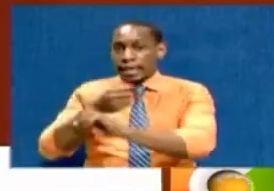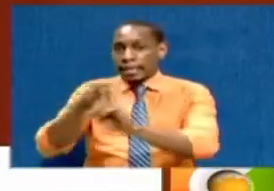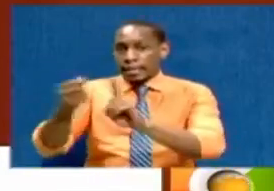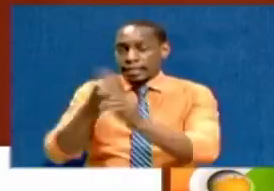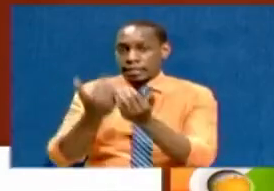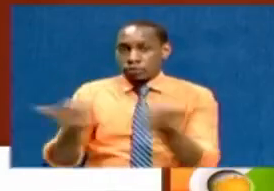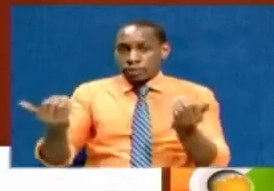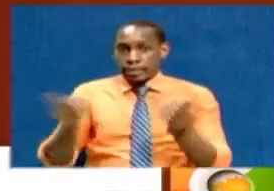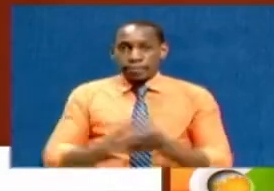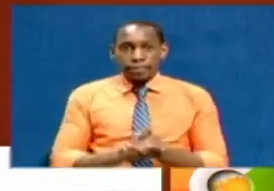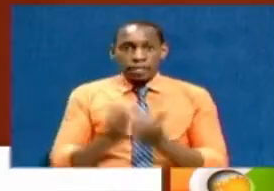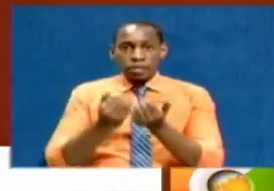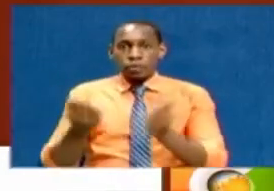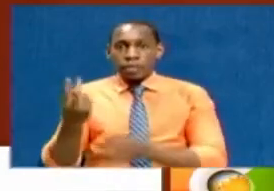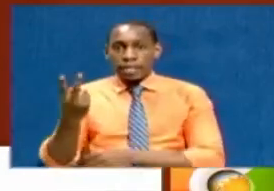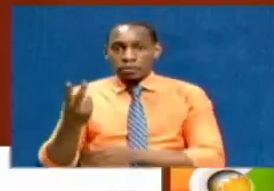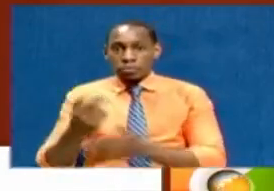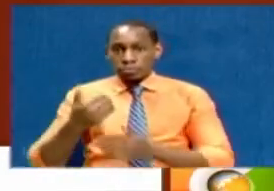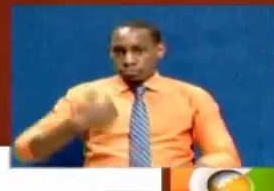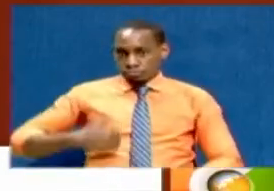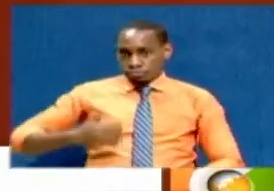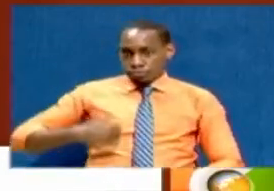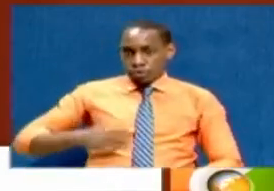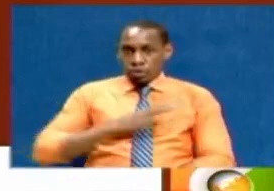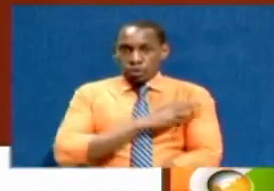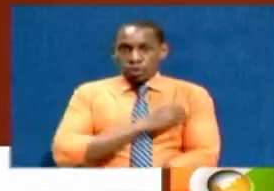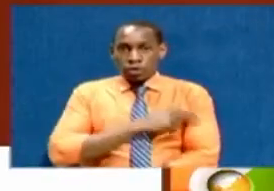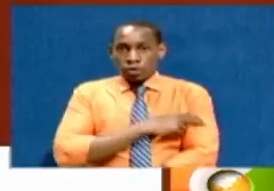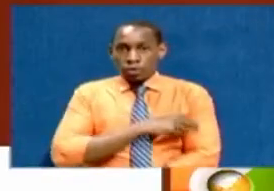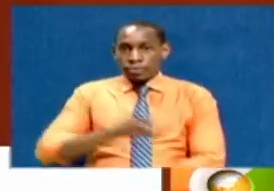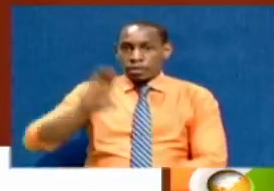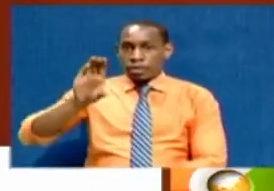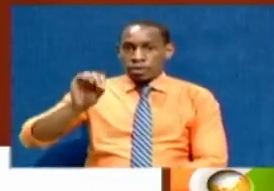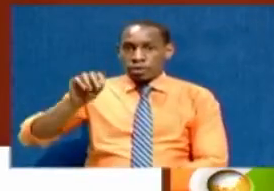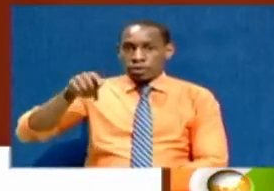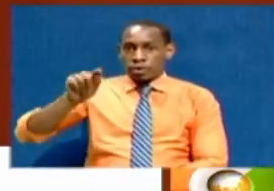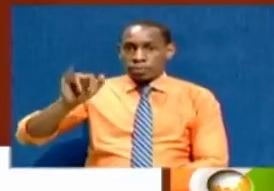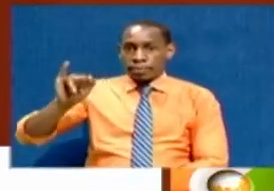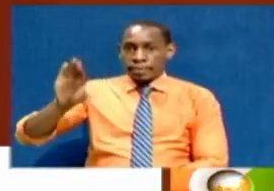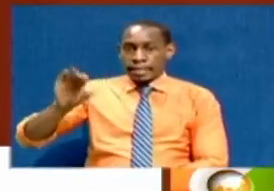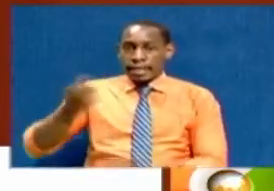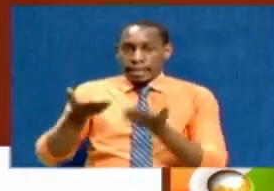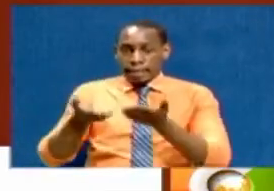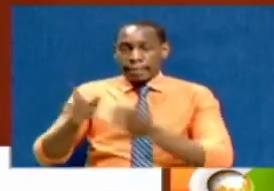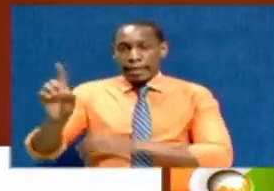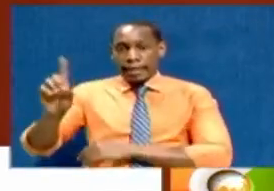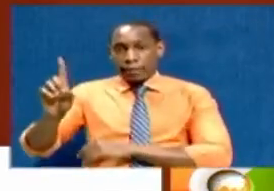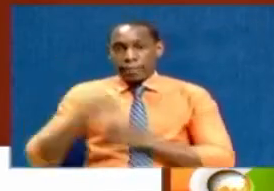kuwashambulia watoto hao. Watoto wawili walifanyiwa upasuaji katika hospitali ya Coptic hapa jijini Nairobi.